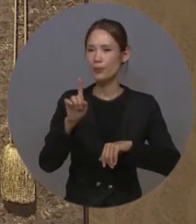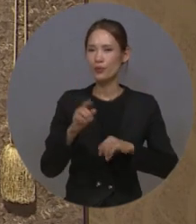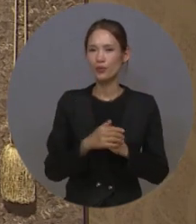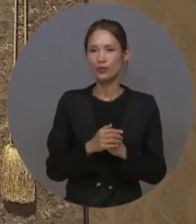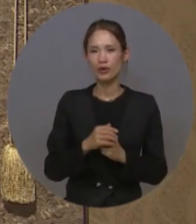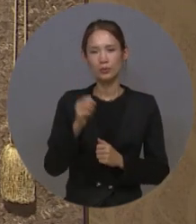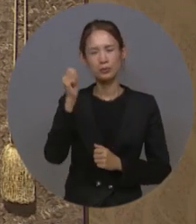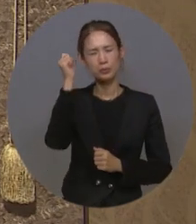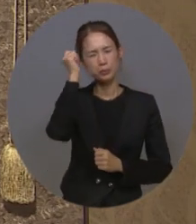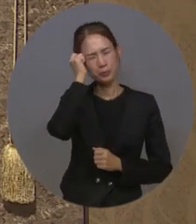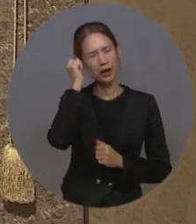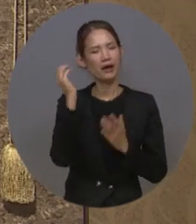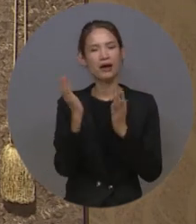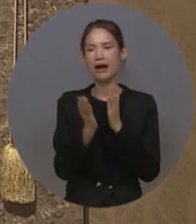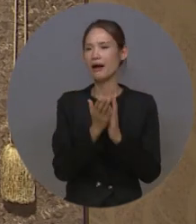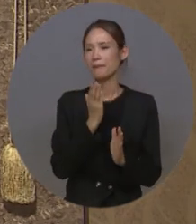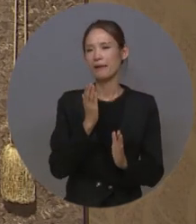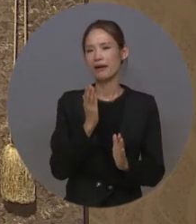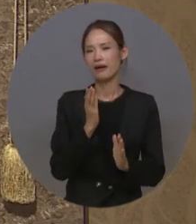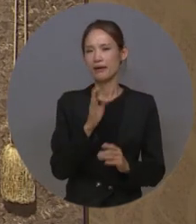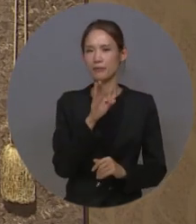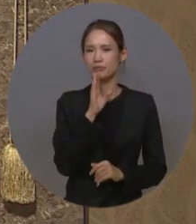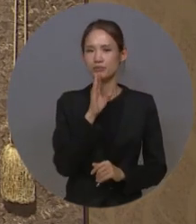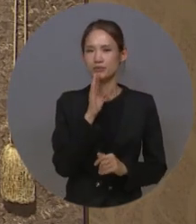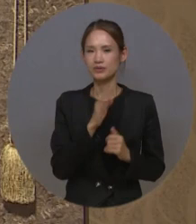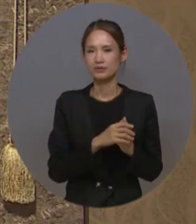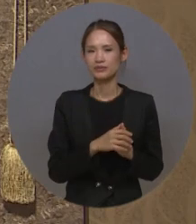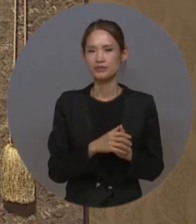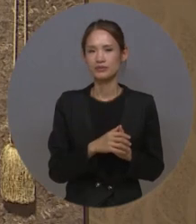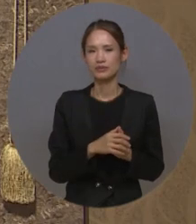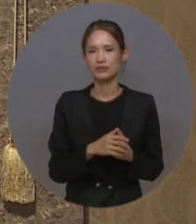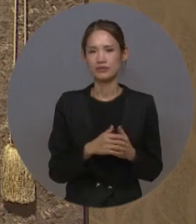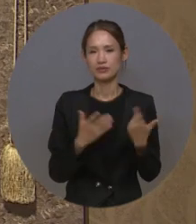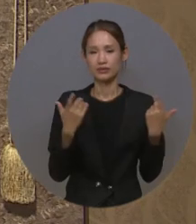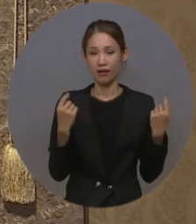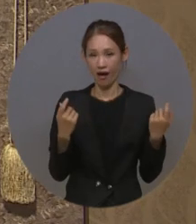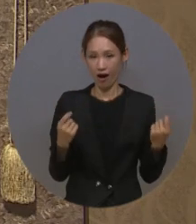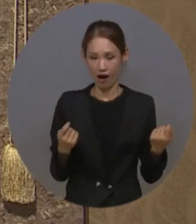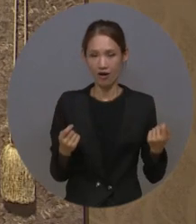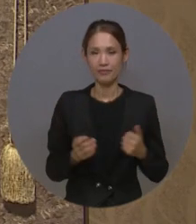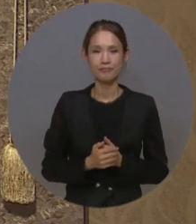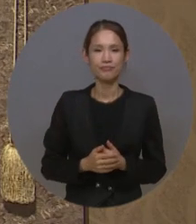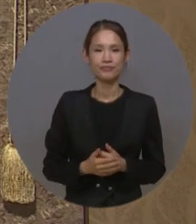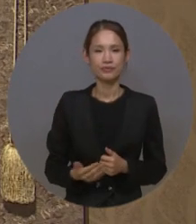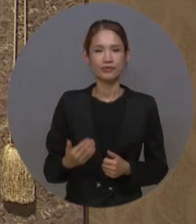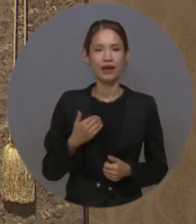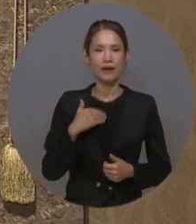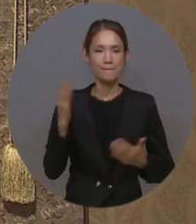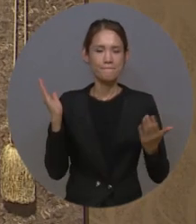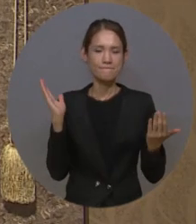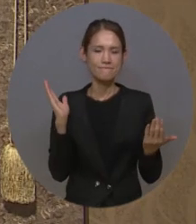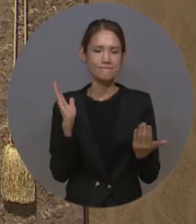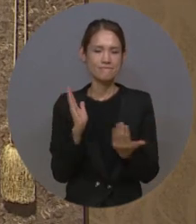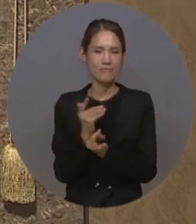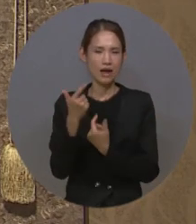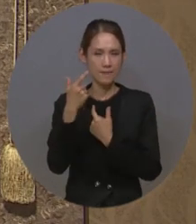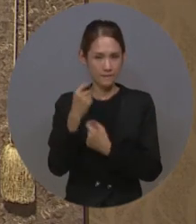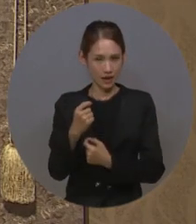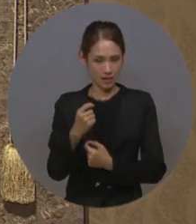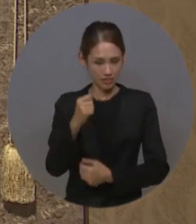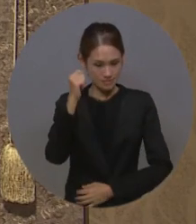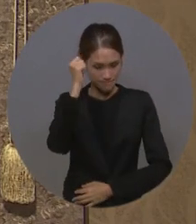보면 베개가 안 맞을 수도 참 많거든요. 네, 맞습니다. 그처럼 그렇게 나한테 맞추는 베개를